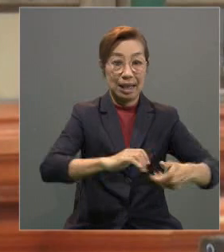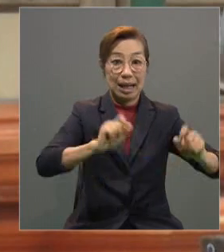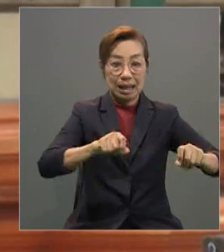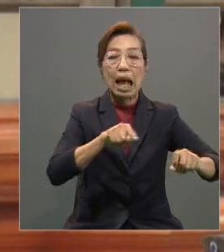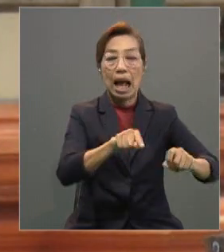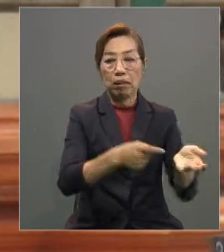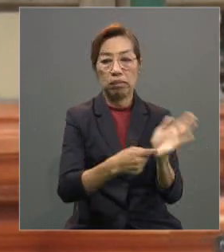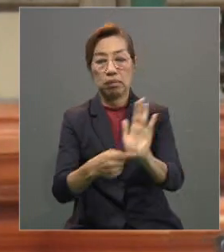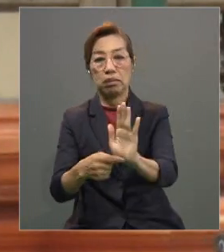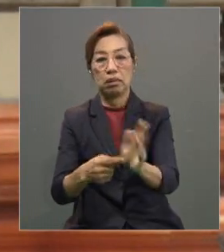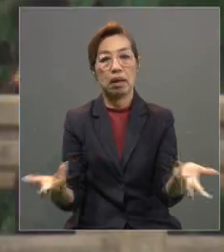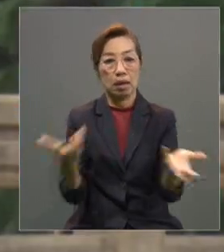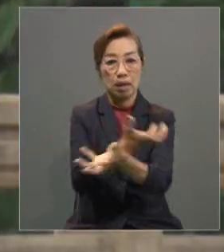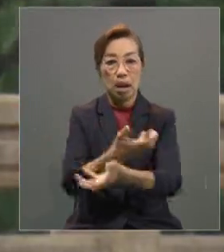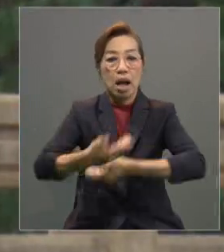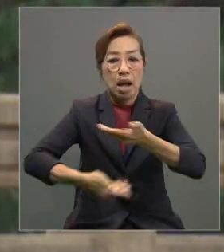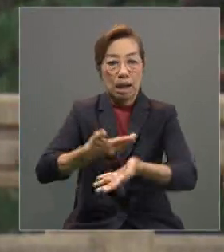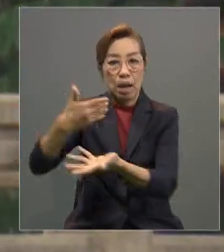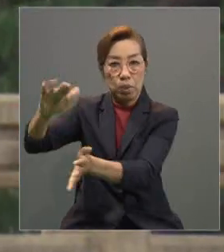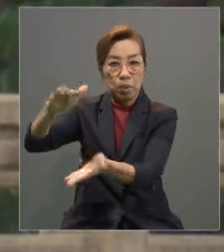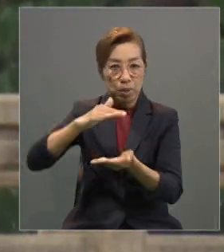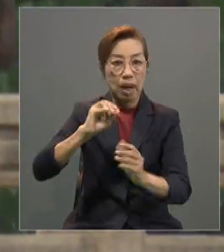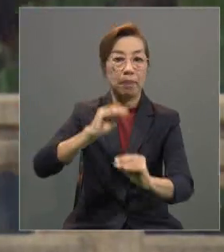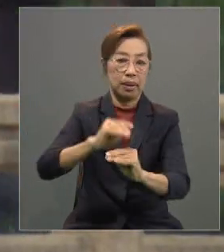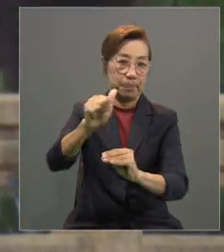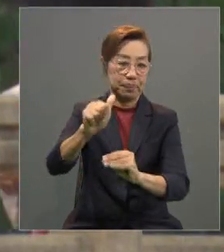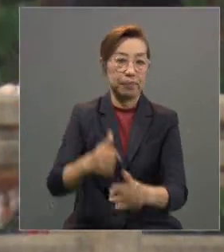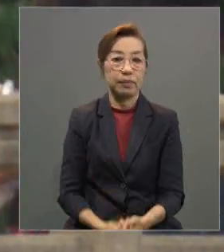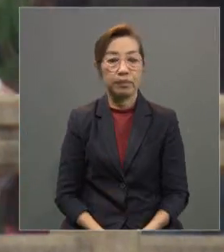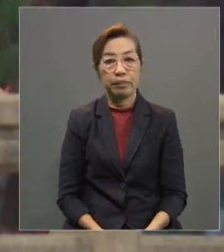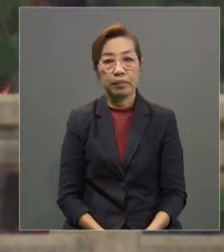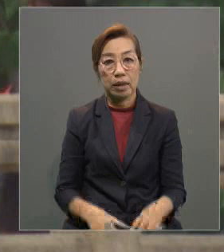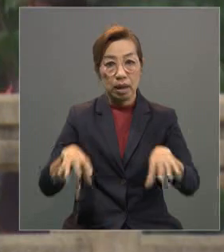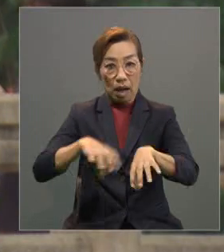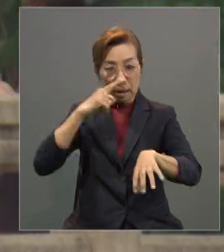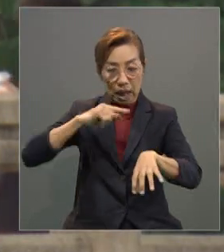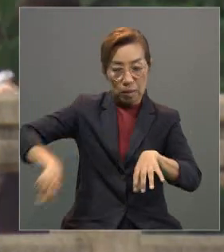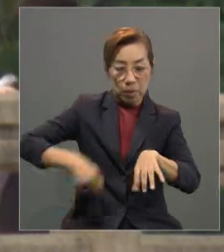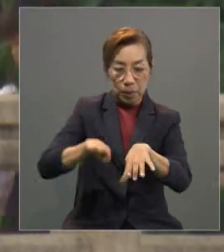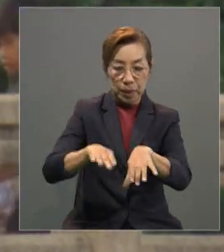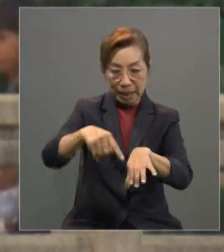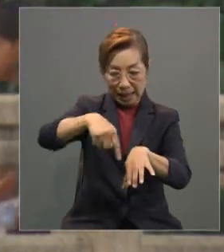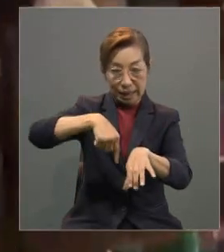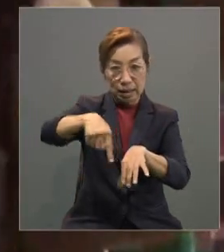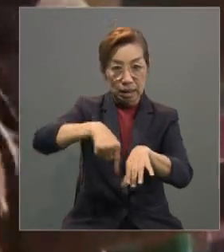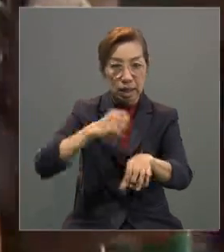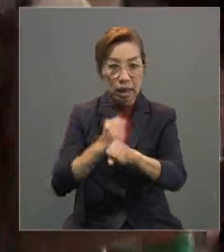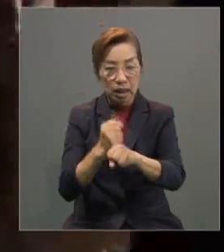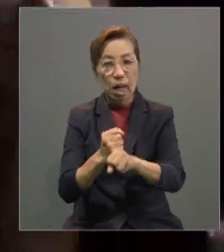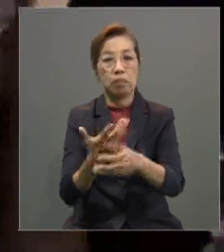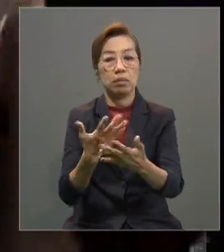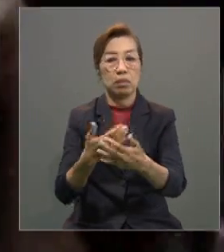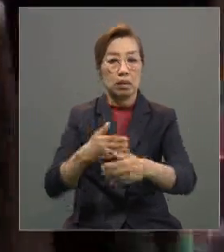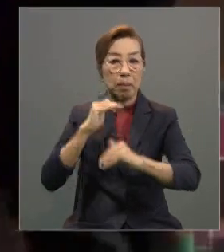ทีเพื่อเพิ่มปริมาณการค้าชายแดนด้านการพัฒนาพื้นที่ชายแดนค่ะจะแสวงหาประโยชน์ร่วมกันจากทรัพยากร